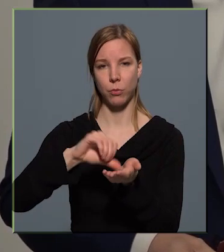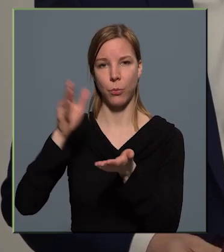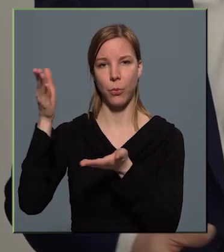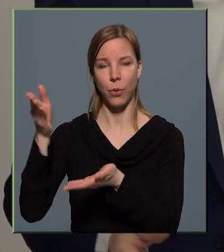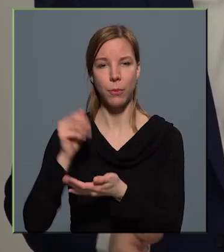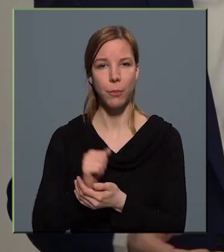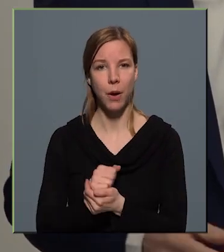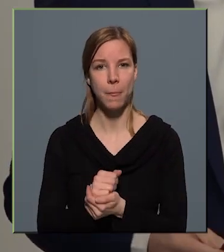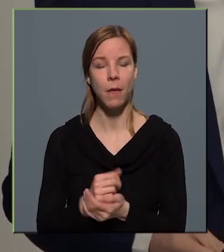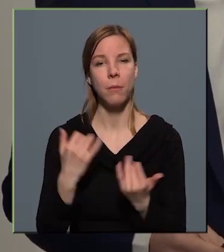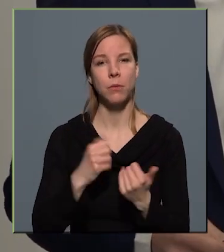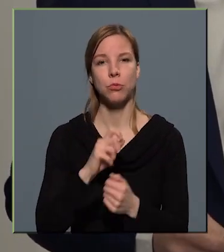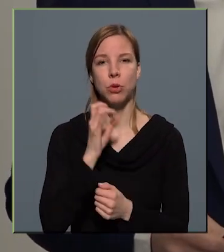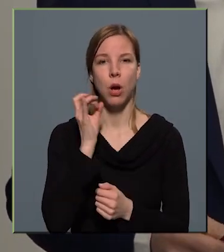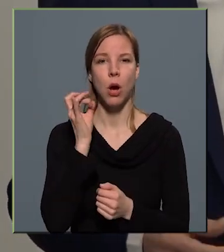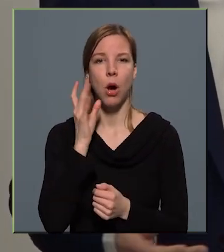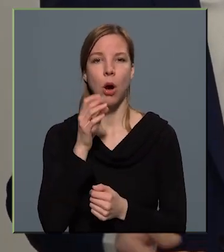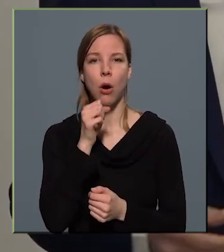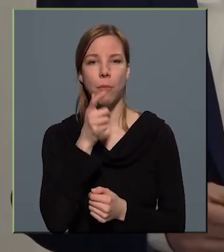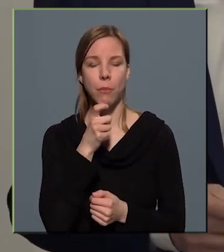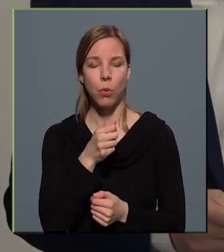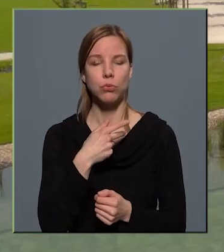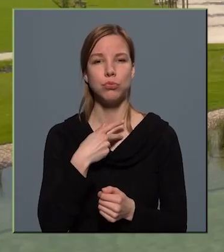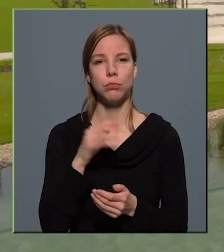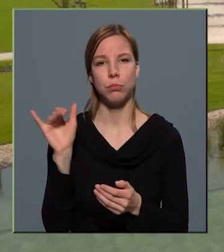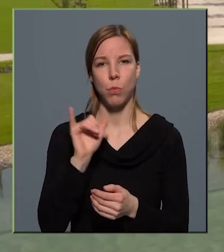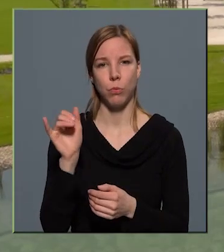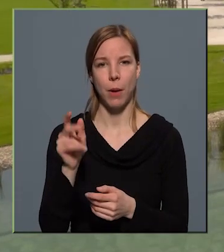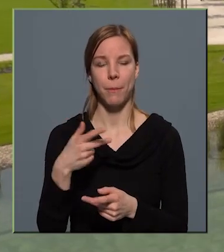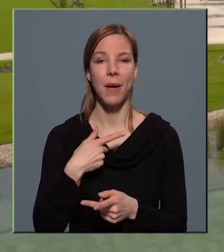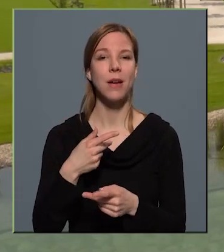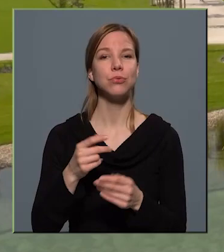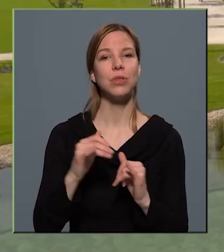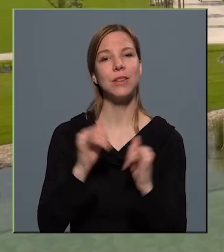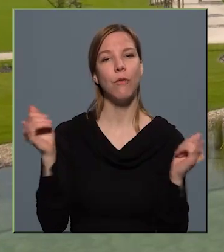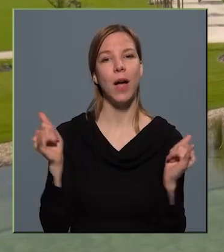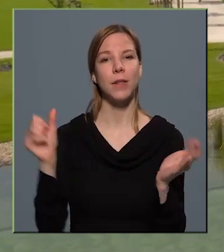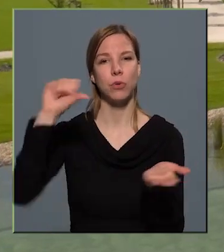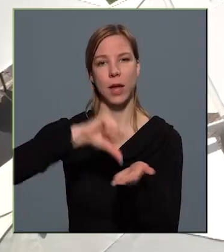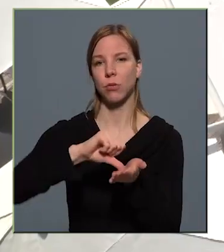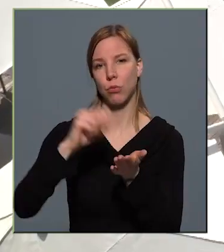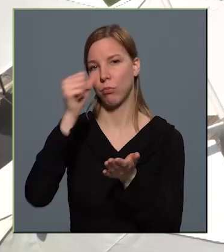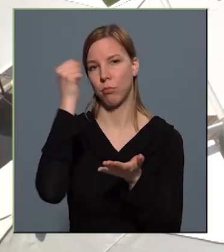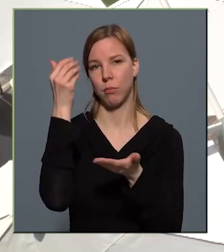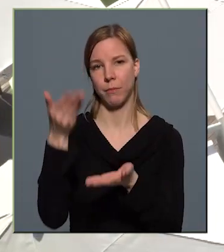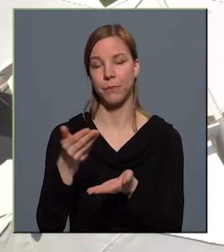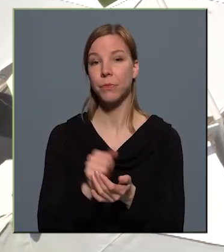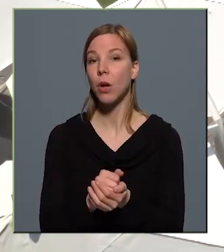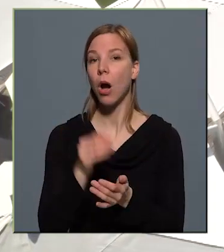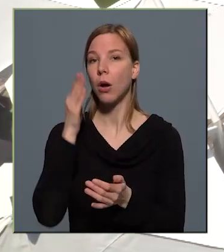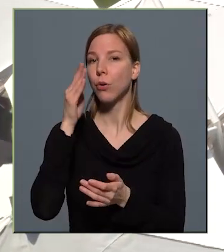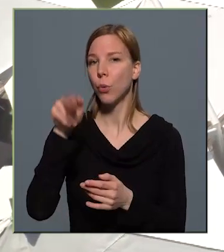mi most Bosch Budapest Innovációs Centrumnak, központnak, kampusznak nevezünk. És miközben ugye a